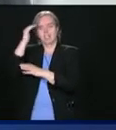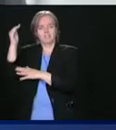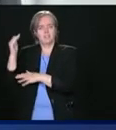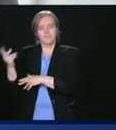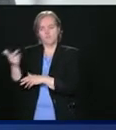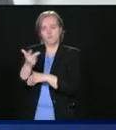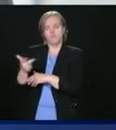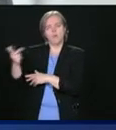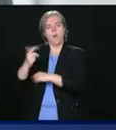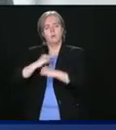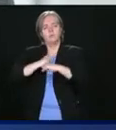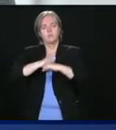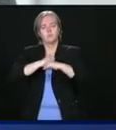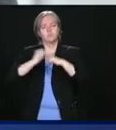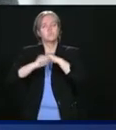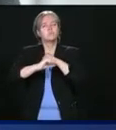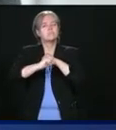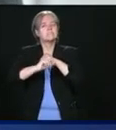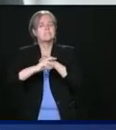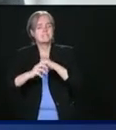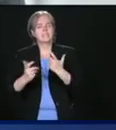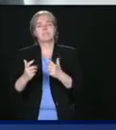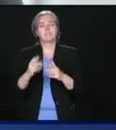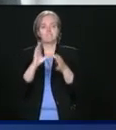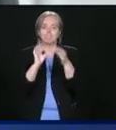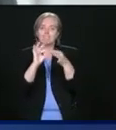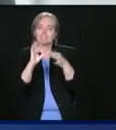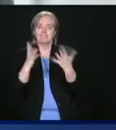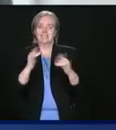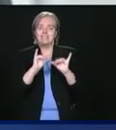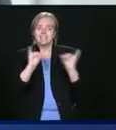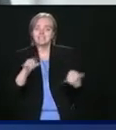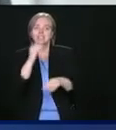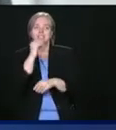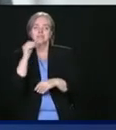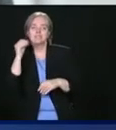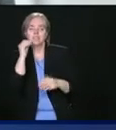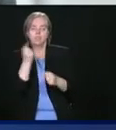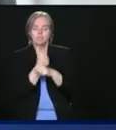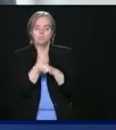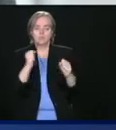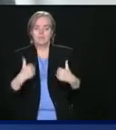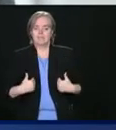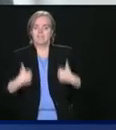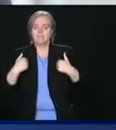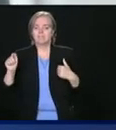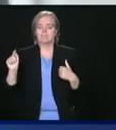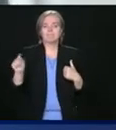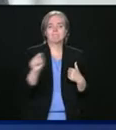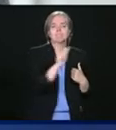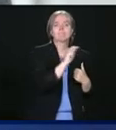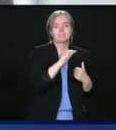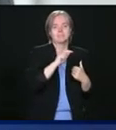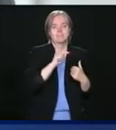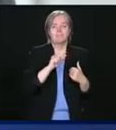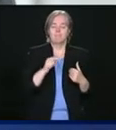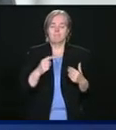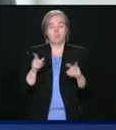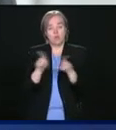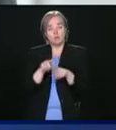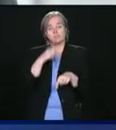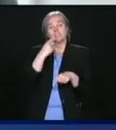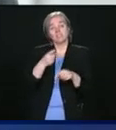rappeler de sauver des vies en restant chez vous. Comme je le dis souvent, tout le monde doit faire sa